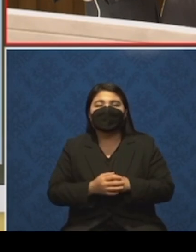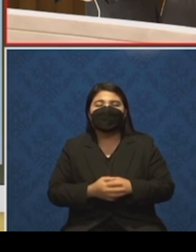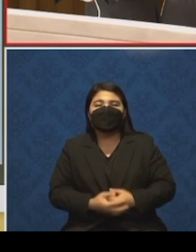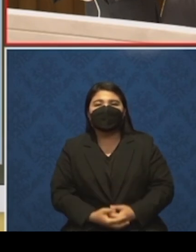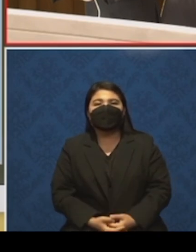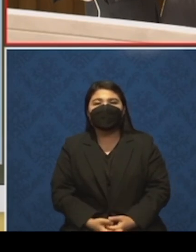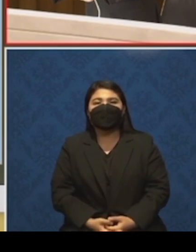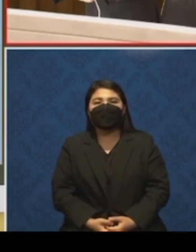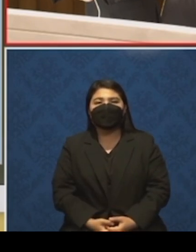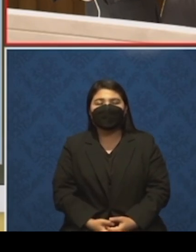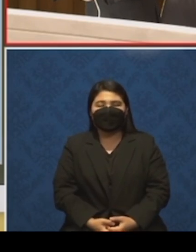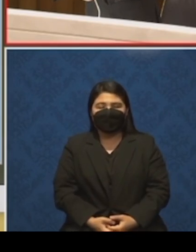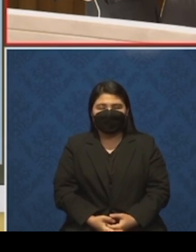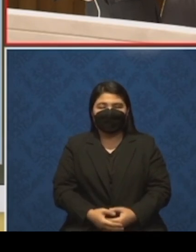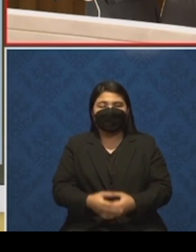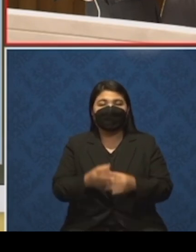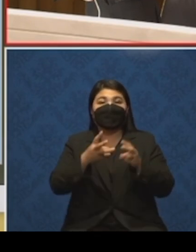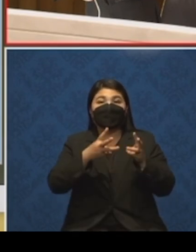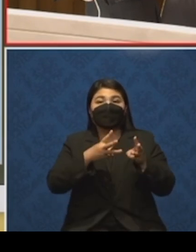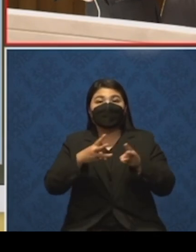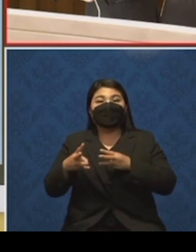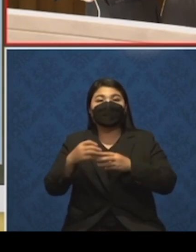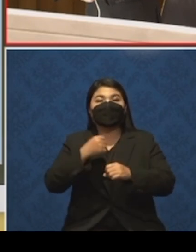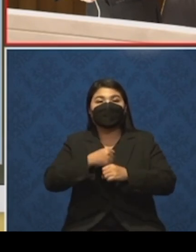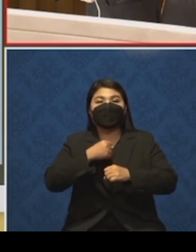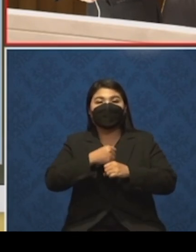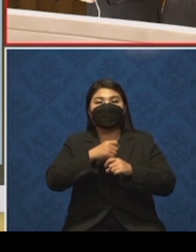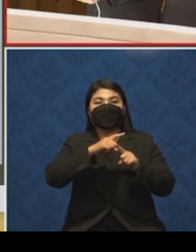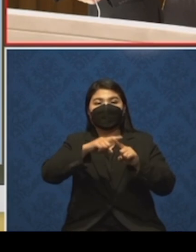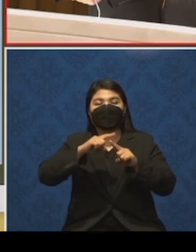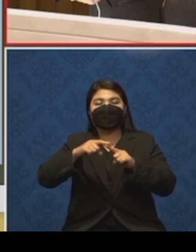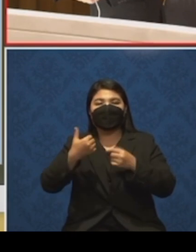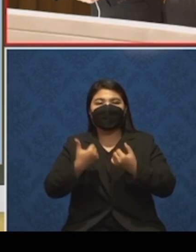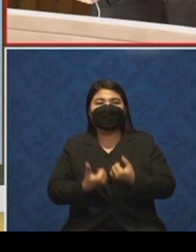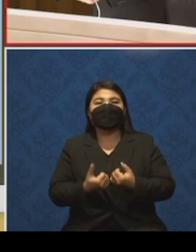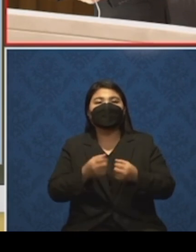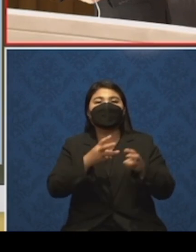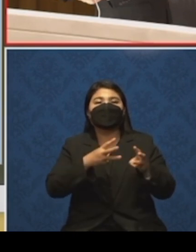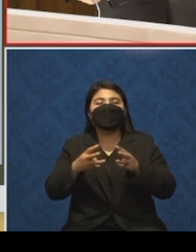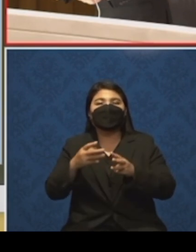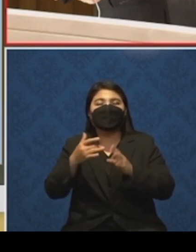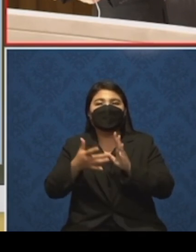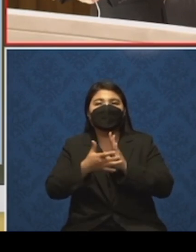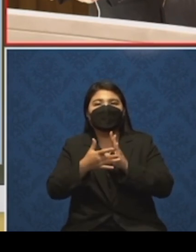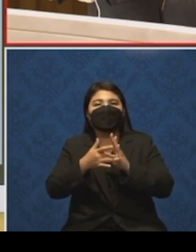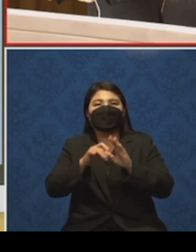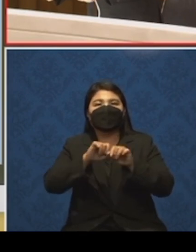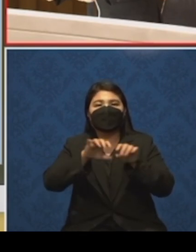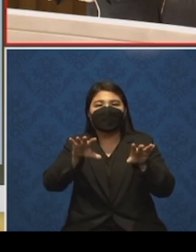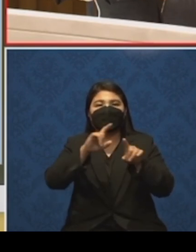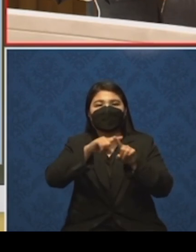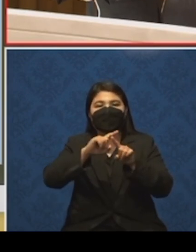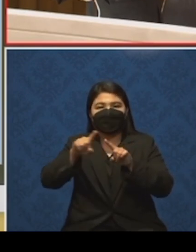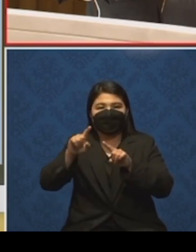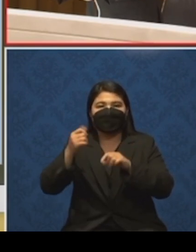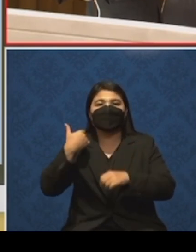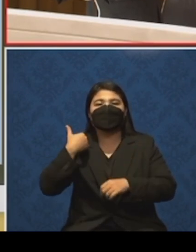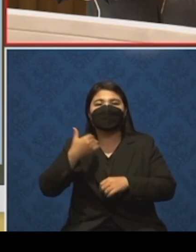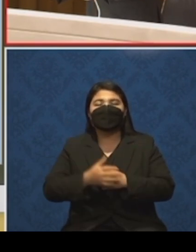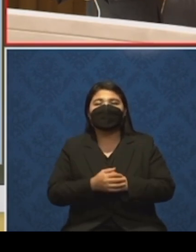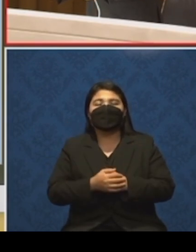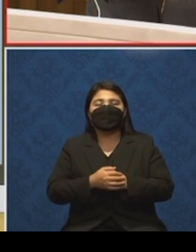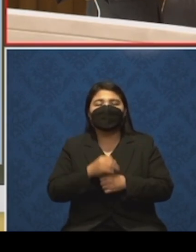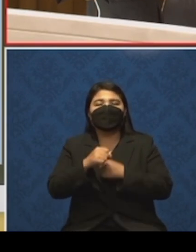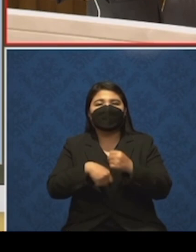หลักการวิธีการต่างๆนั้นที่จะนำเข้ามานั้นก็จะต้องมีการถ่ายทอดเทคโนโลยีด้วยในปีงบประมาณ